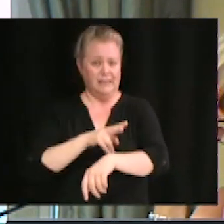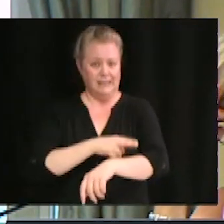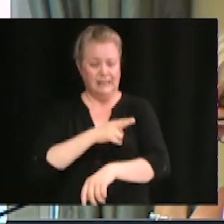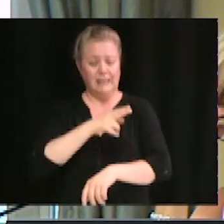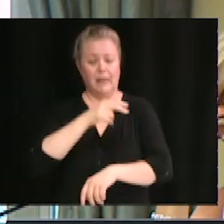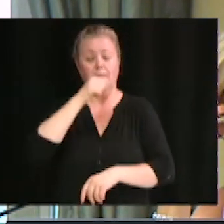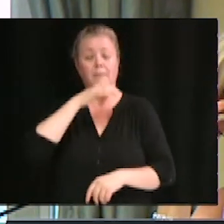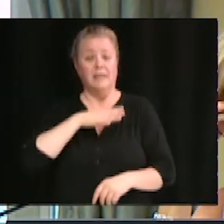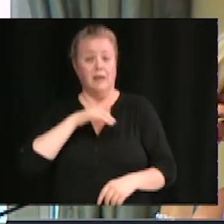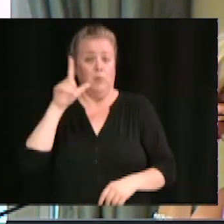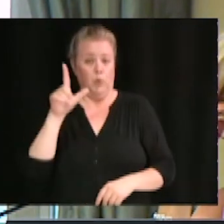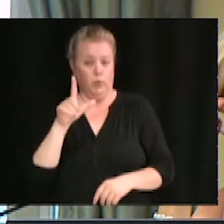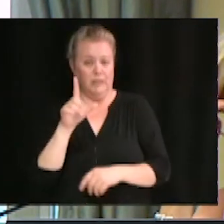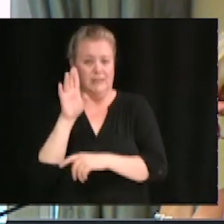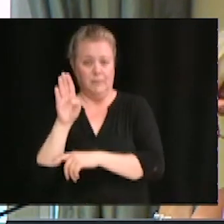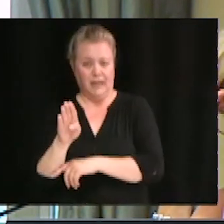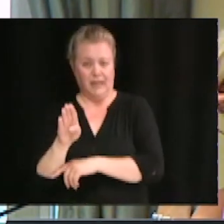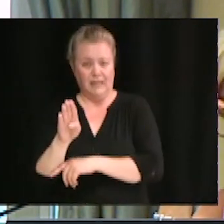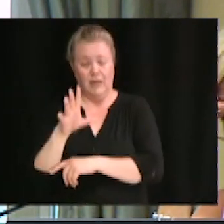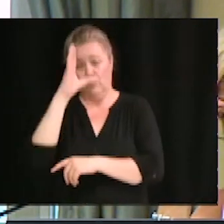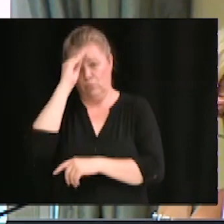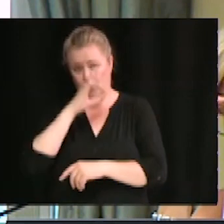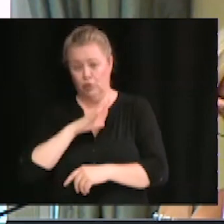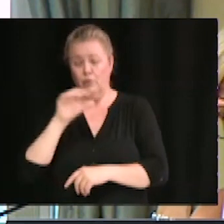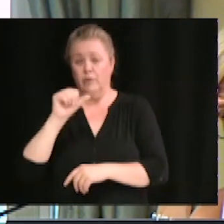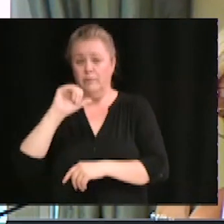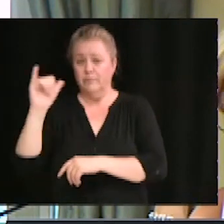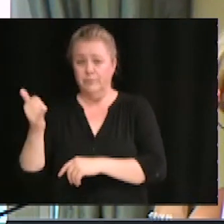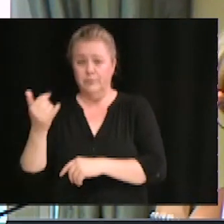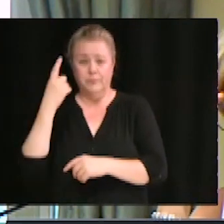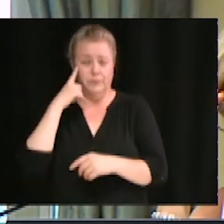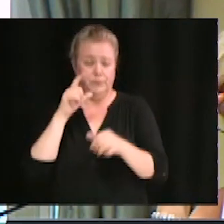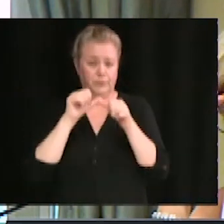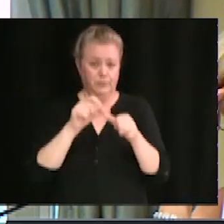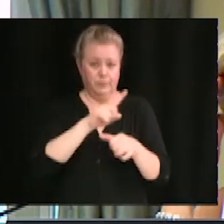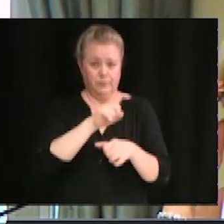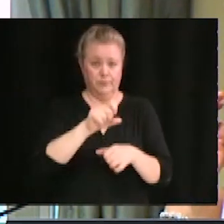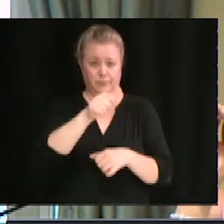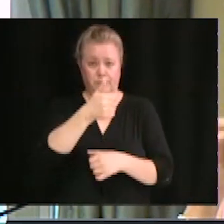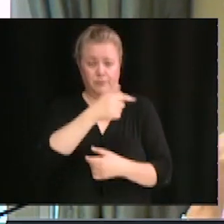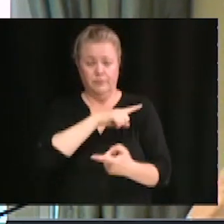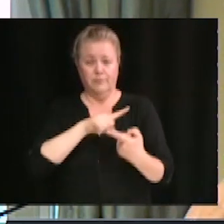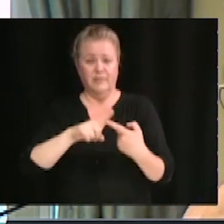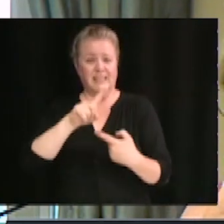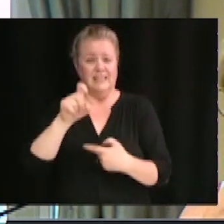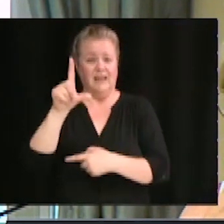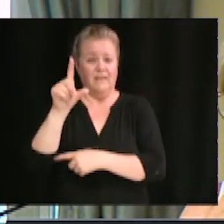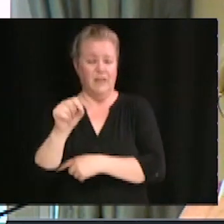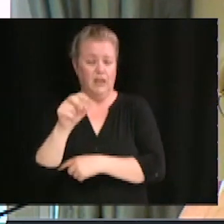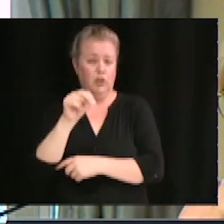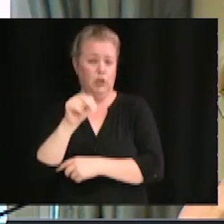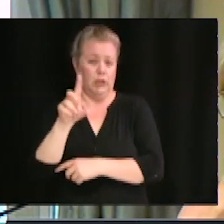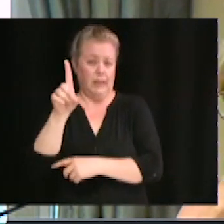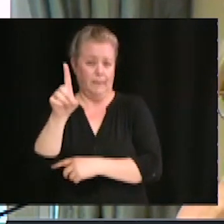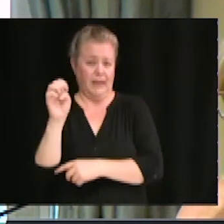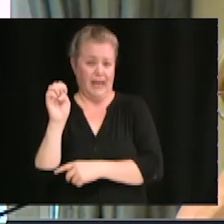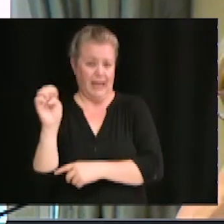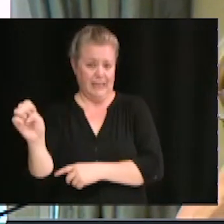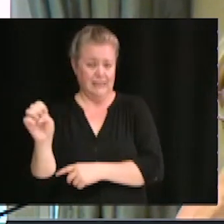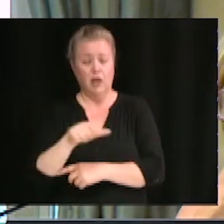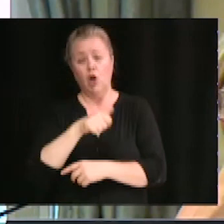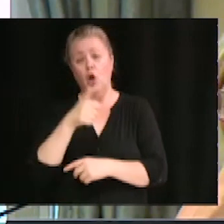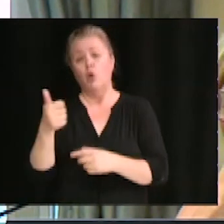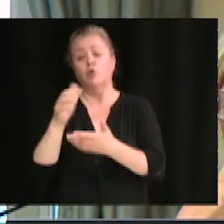Louise Bernier et M. Alain-Jacques pour le 110 à 120 Notre-Dame-Est. La compagnie Noble Wright Limited